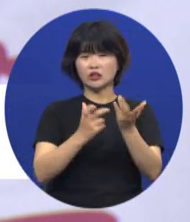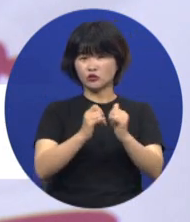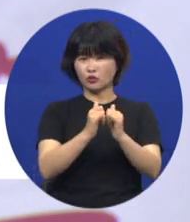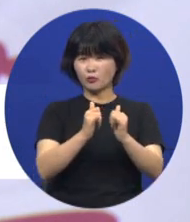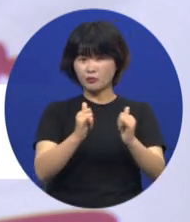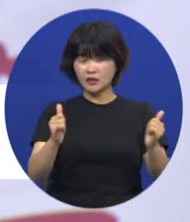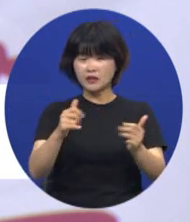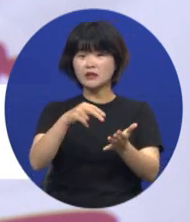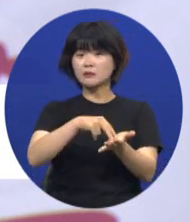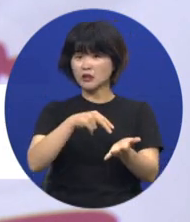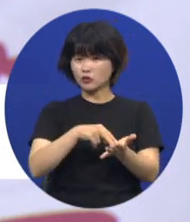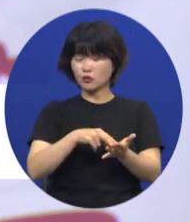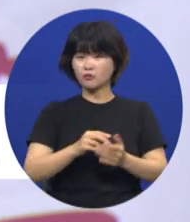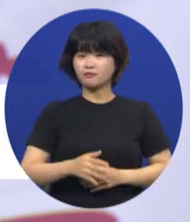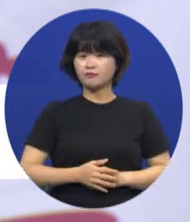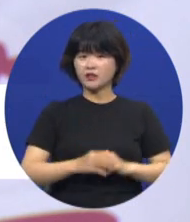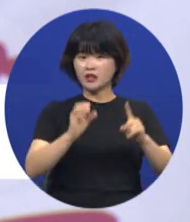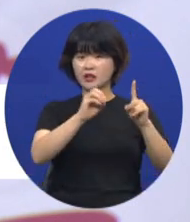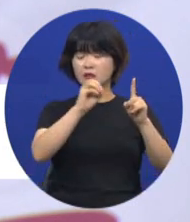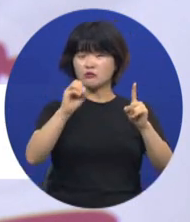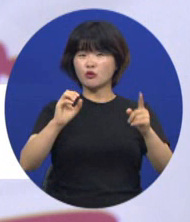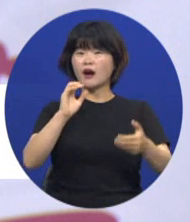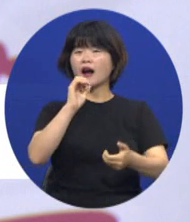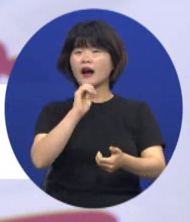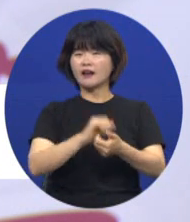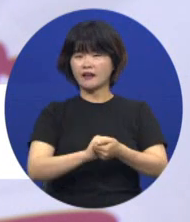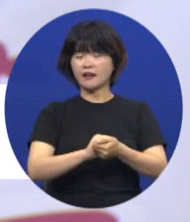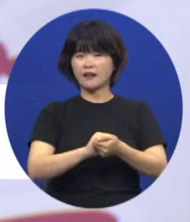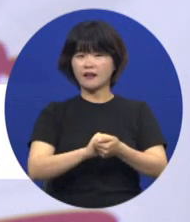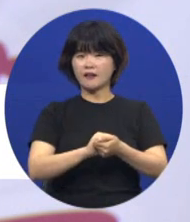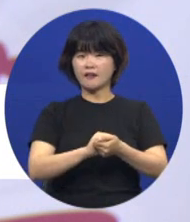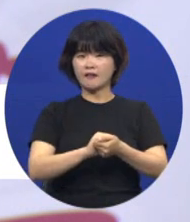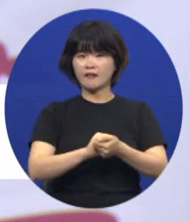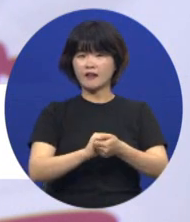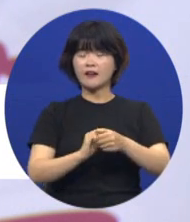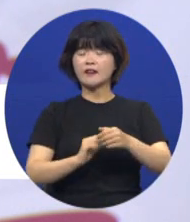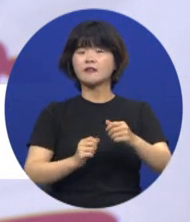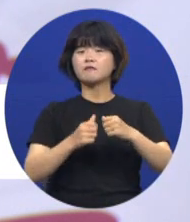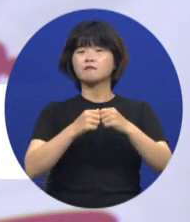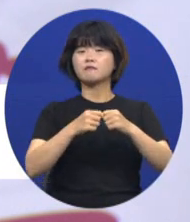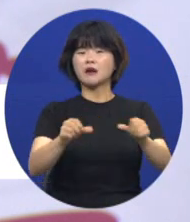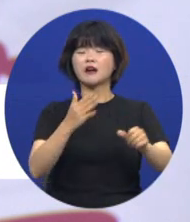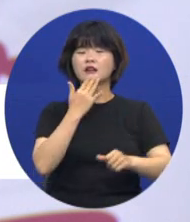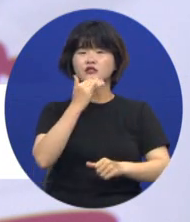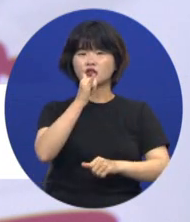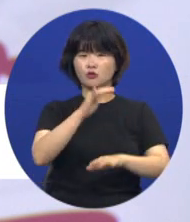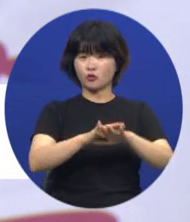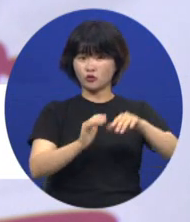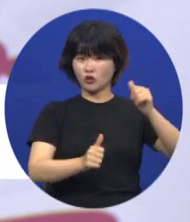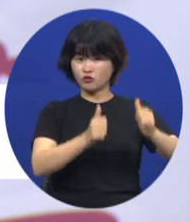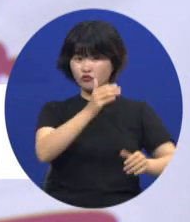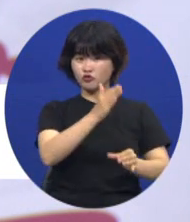제주 도민으로서 1%의 한계를 깨는데 도전하는